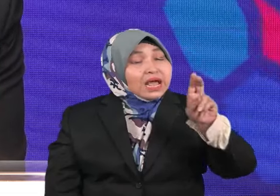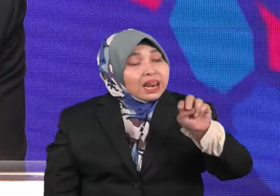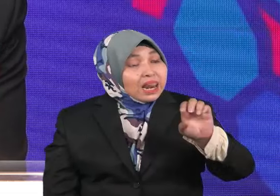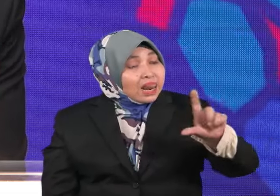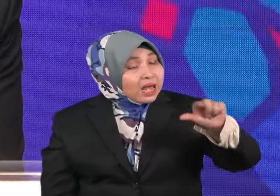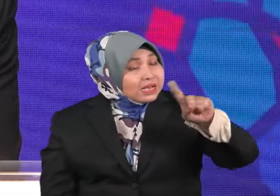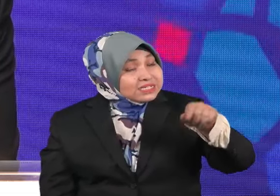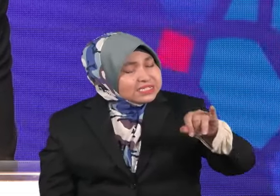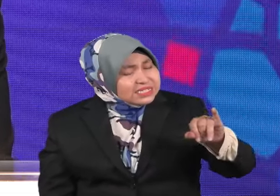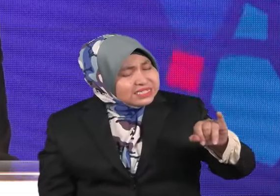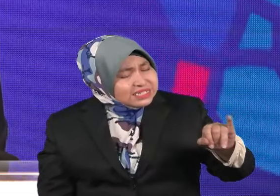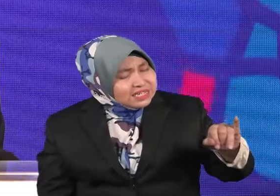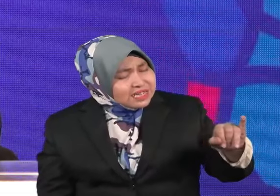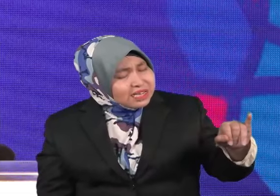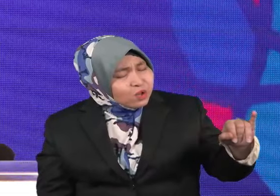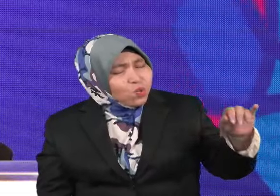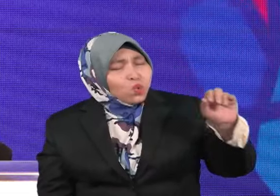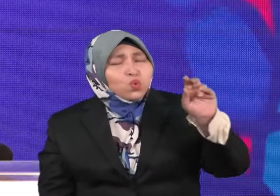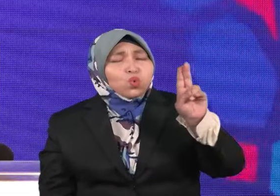al-lazi